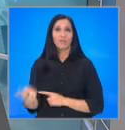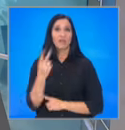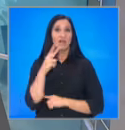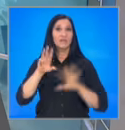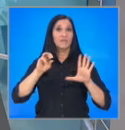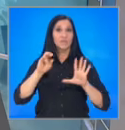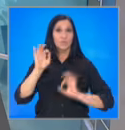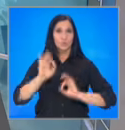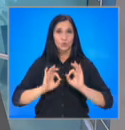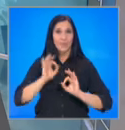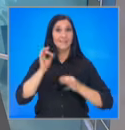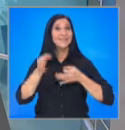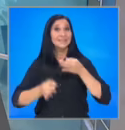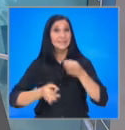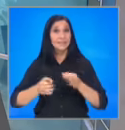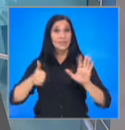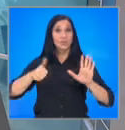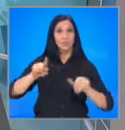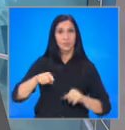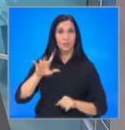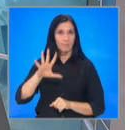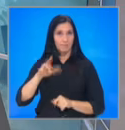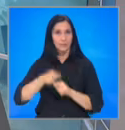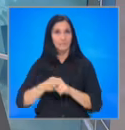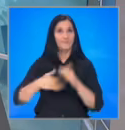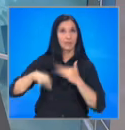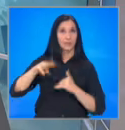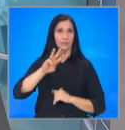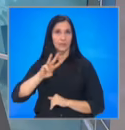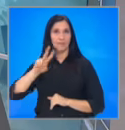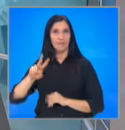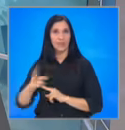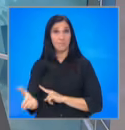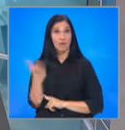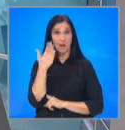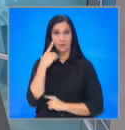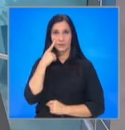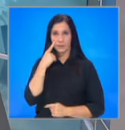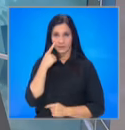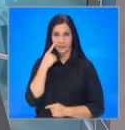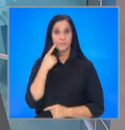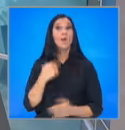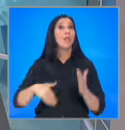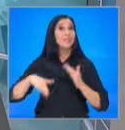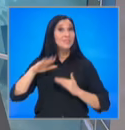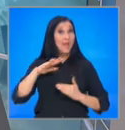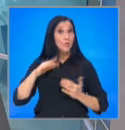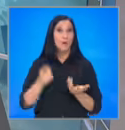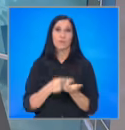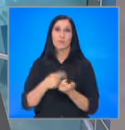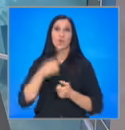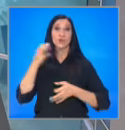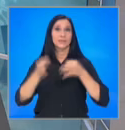2090. Процентът на заразените е 6,5 при направени над 32 000 теста. Най-голям е броят